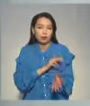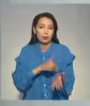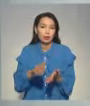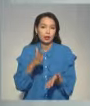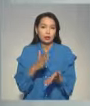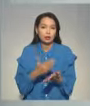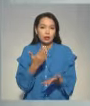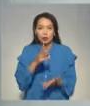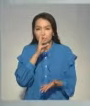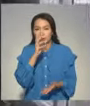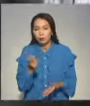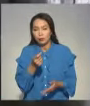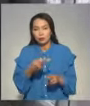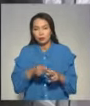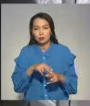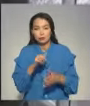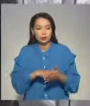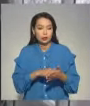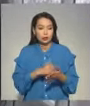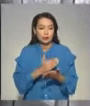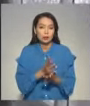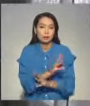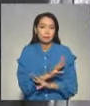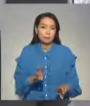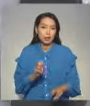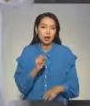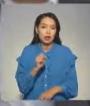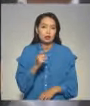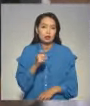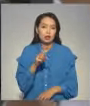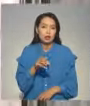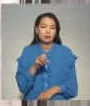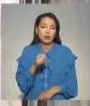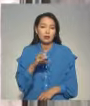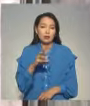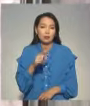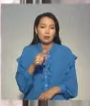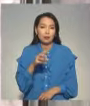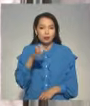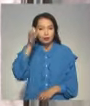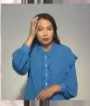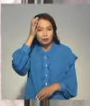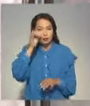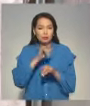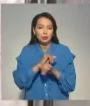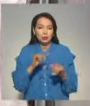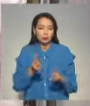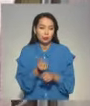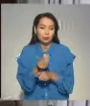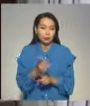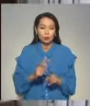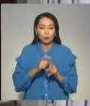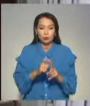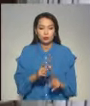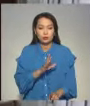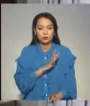Оған жалақының аздығы әсер етеді дейді министр. Ал депутат Асхат Аймағамбетов ғылымды дамытуға қатысты бірқатар ұсыныс айтты.